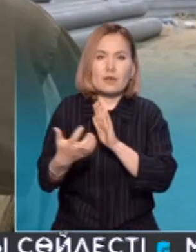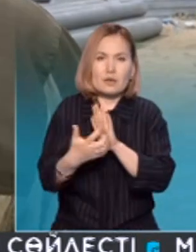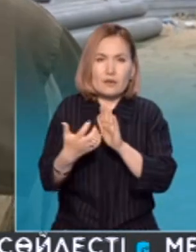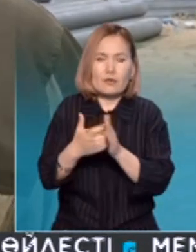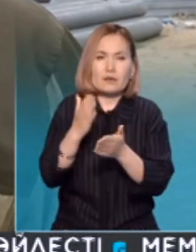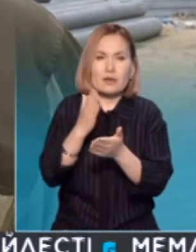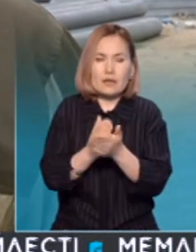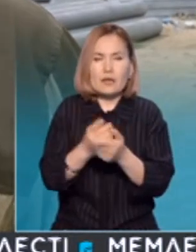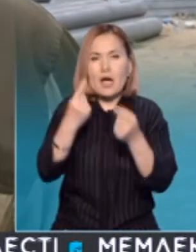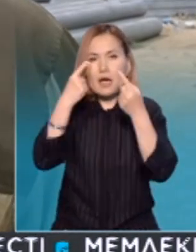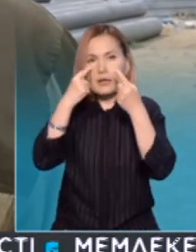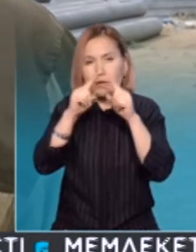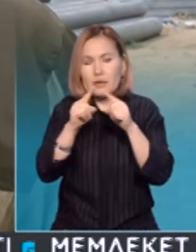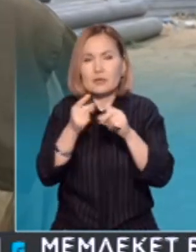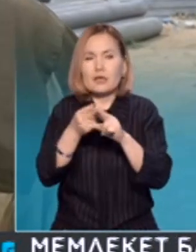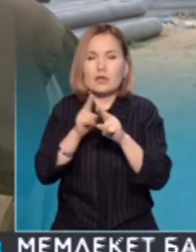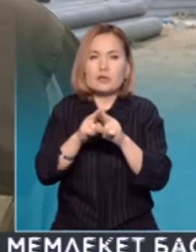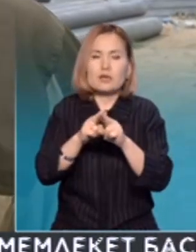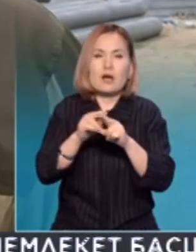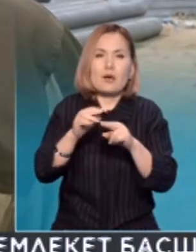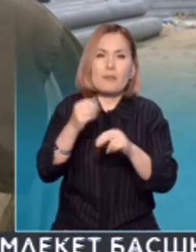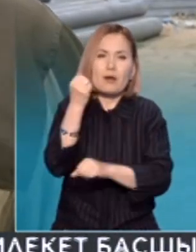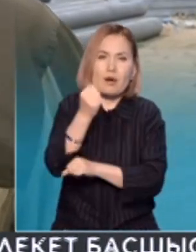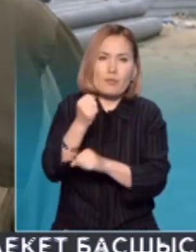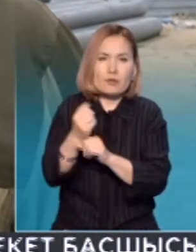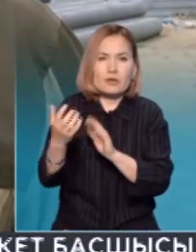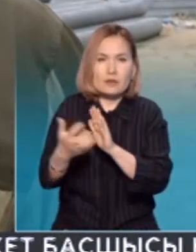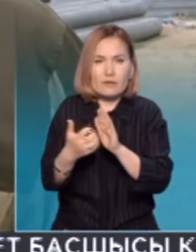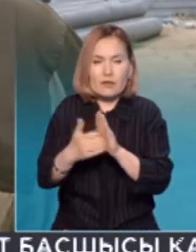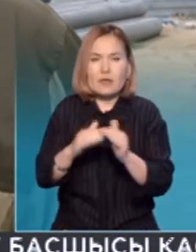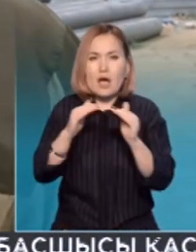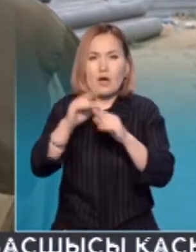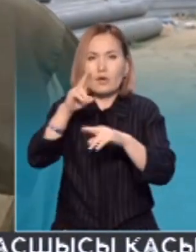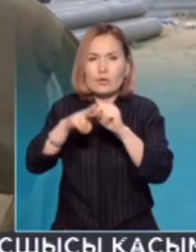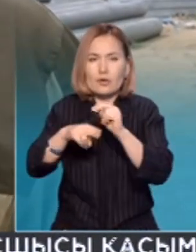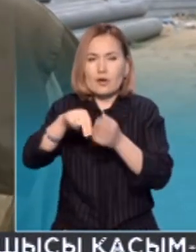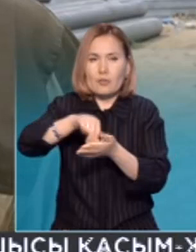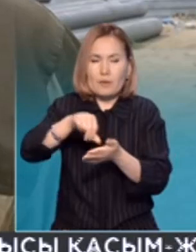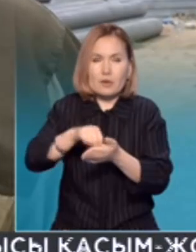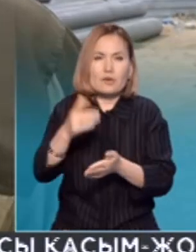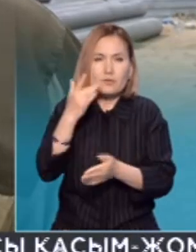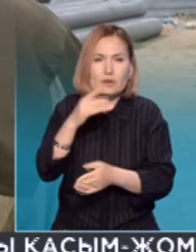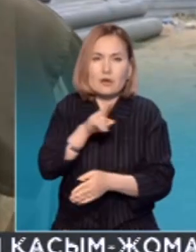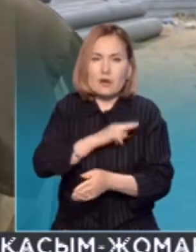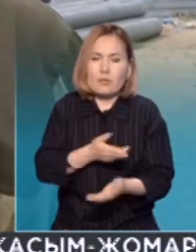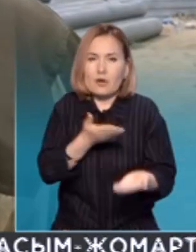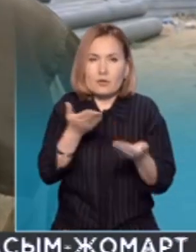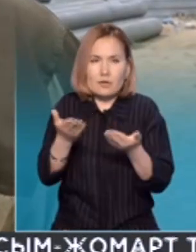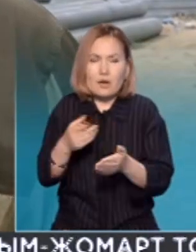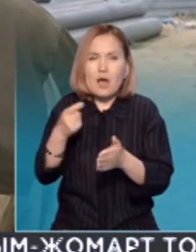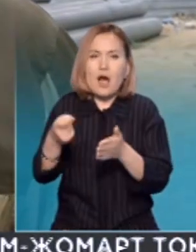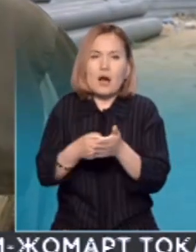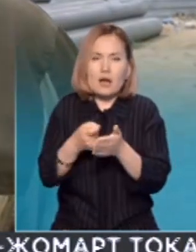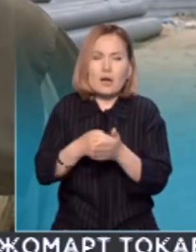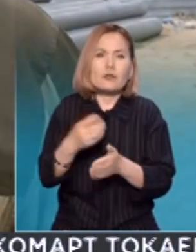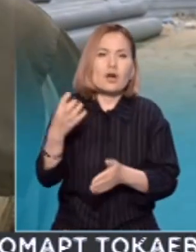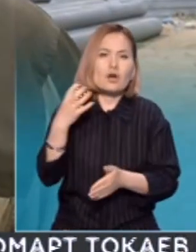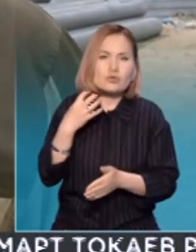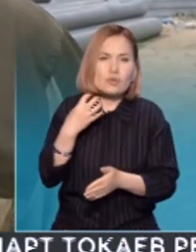ғой, инженерно-технический работниктар көбісі ИТР-ға шақыртылады сырттан. Қарағанды,